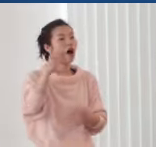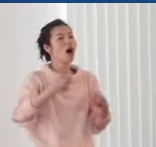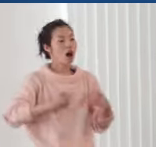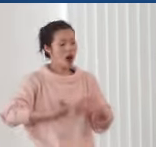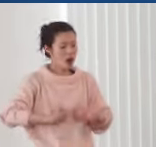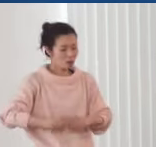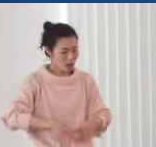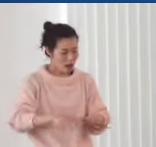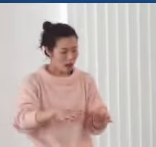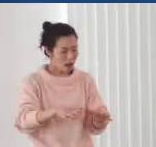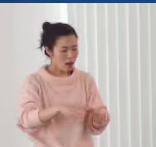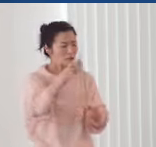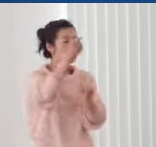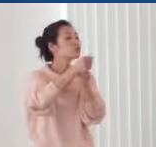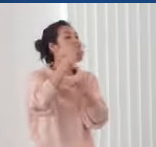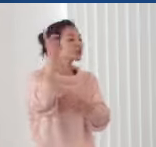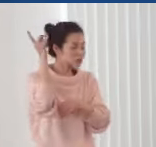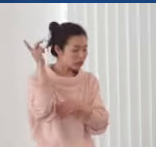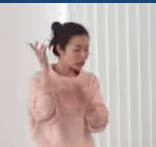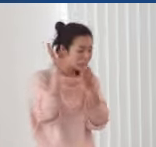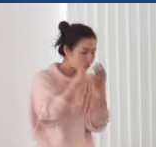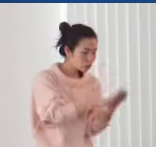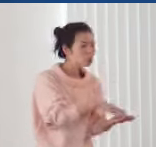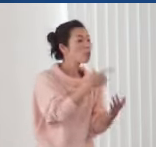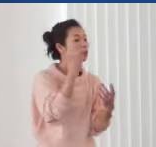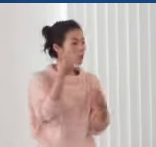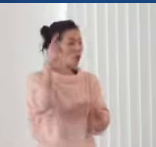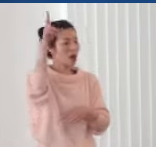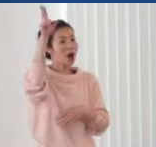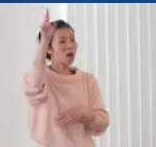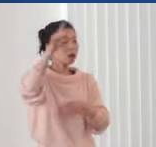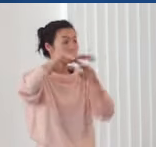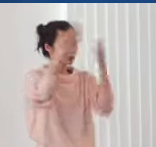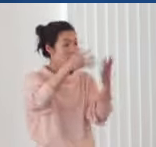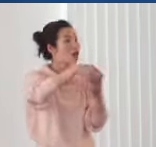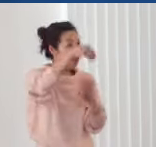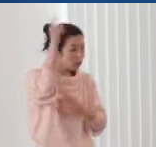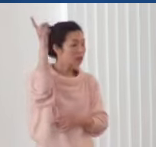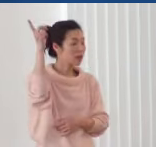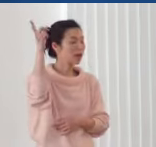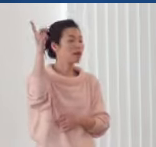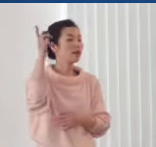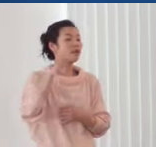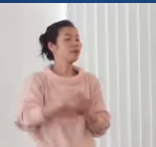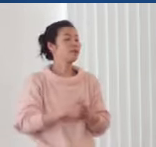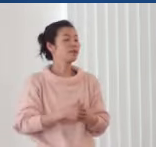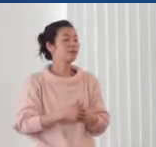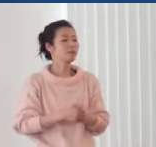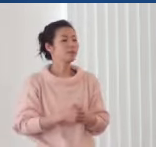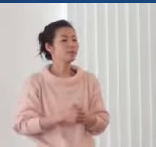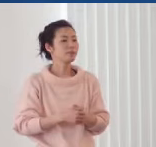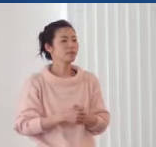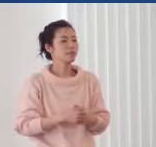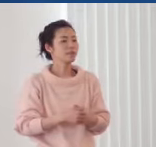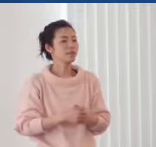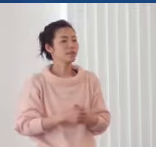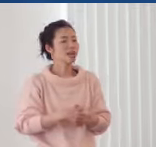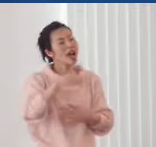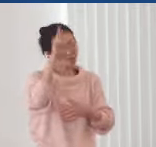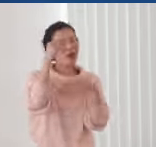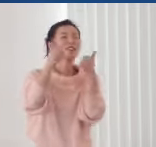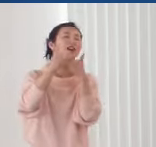一人自分が生まれるタイミングを自分で選んできた人はおりませんでしょ。ここに神様と相談